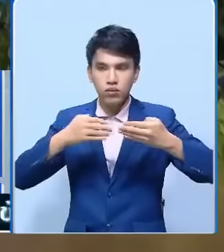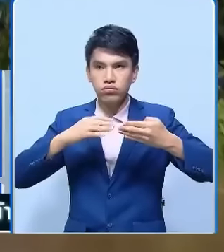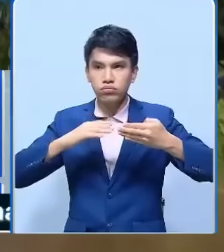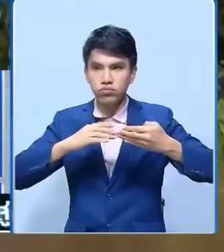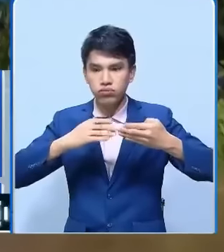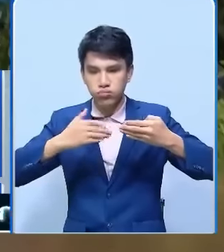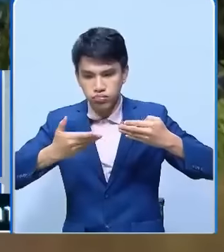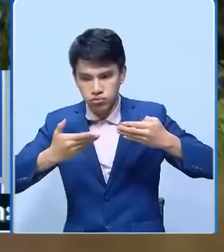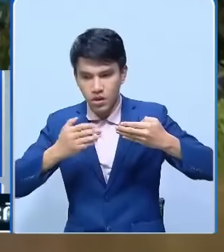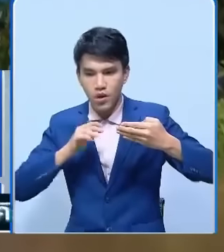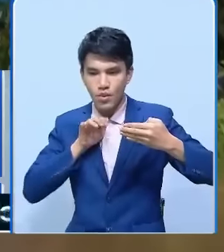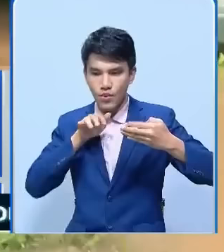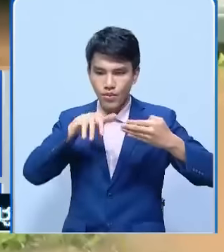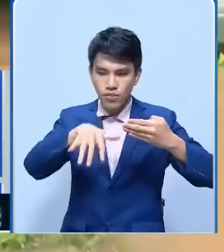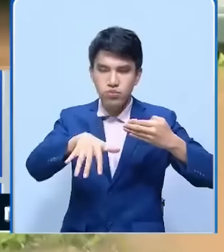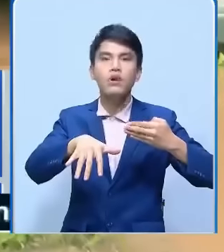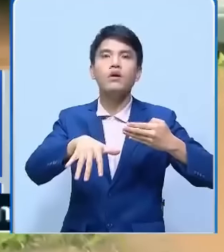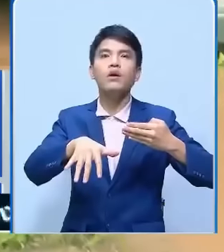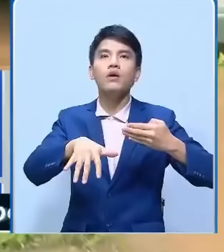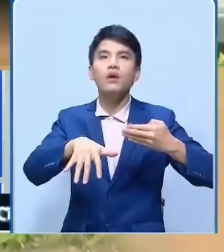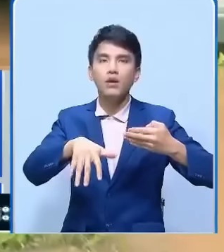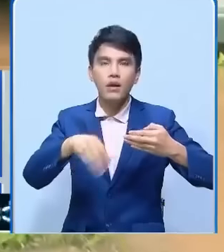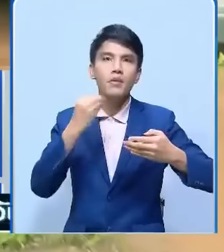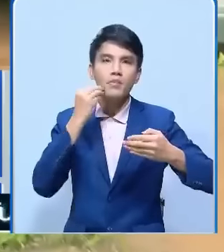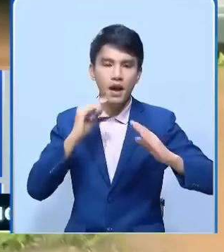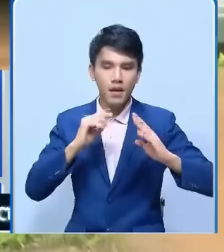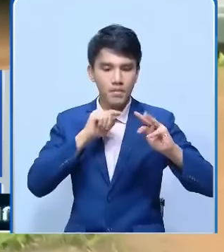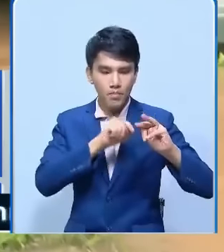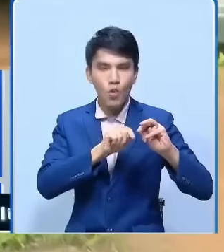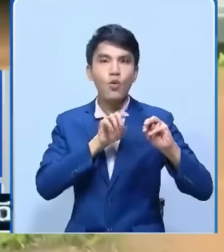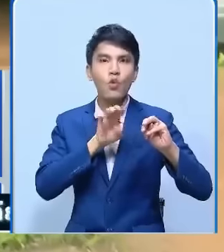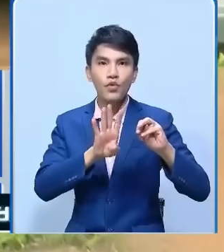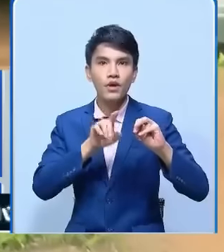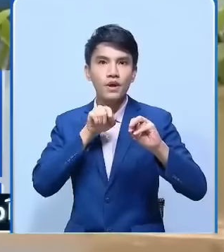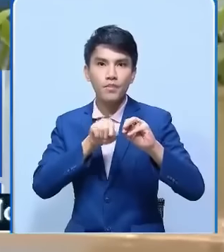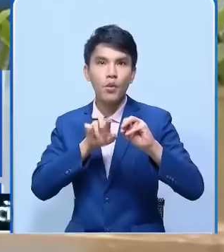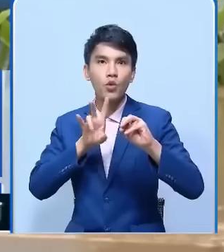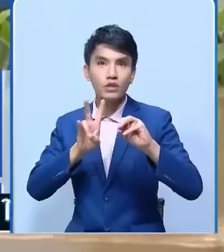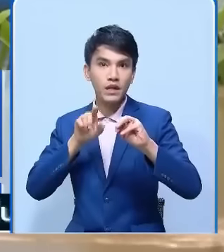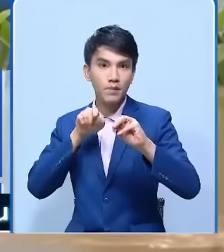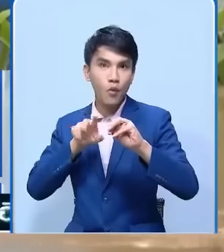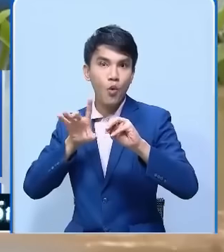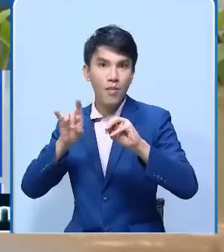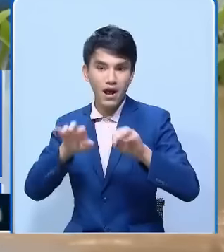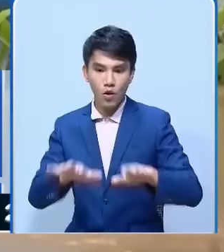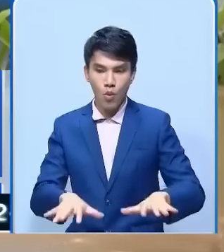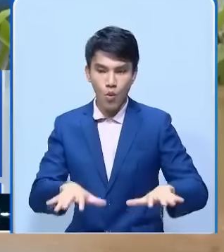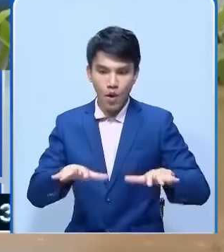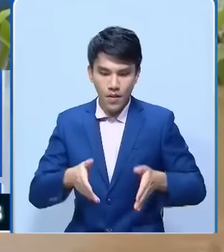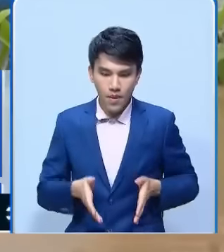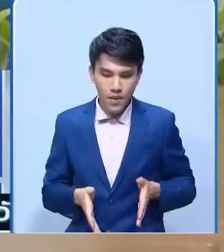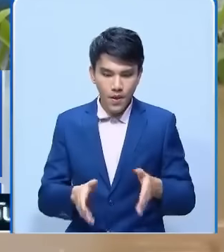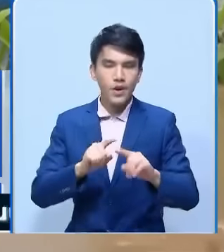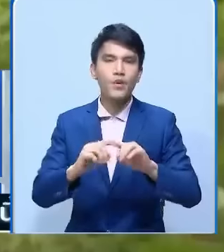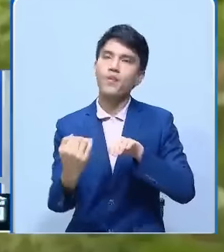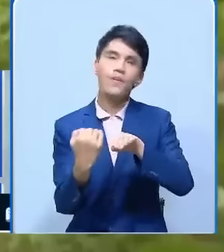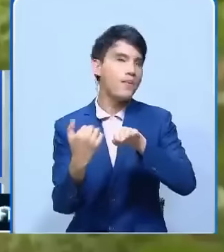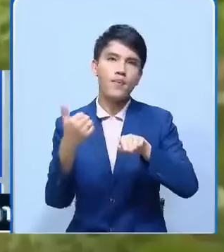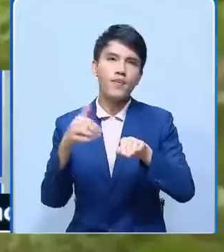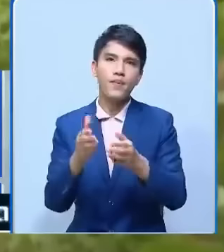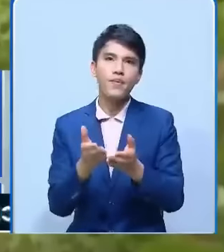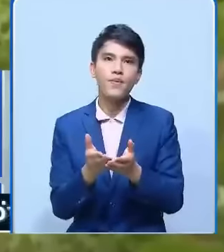แต่ในหมู่บ้านก็ยังมีน้ำท่วมสูงกระทบกับ3หมู่บ้านคือหมู่ที่4หมู่ที่7และหมู่ที่8ถนนในหมู่บ้านยังถูกตัดขาดนะครับทำให้ชาวบ้านต้องนั่ง